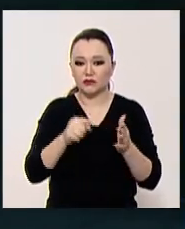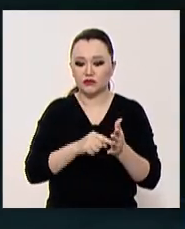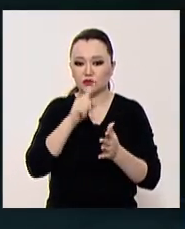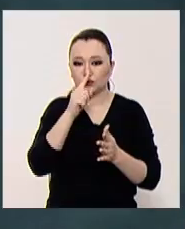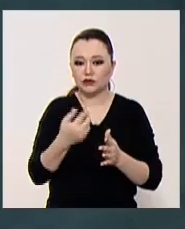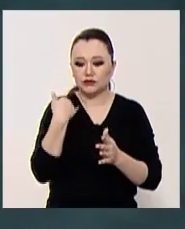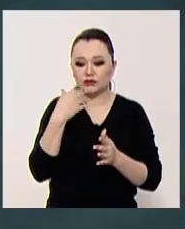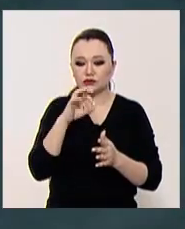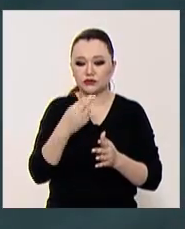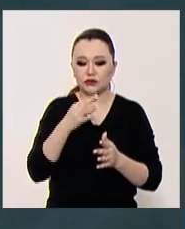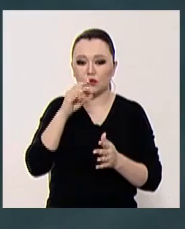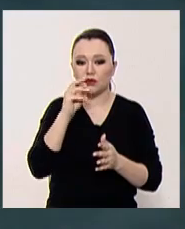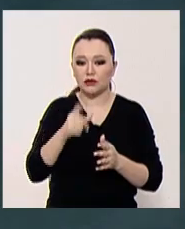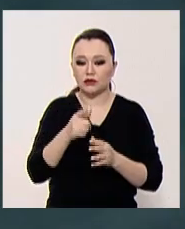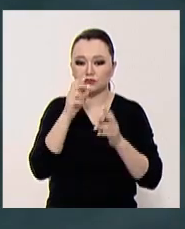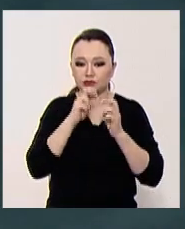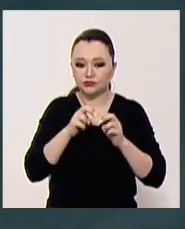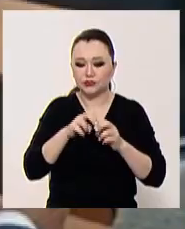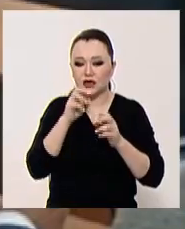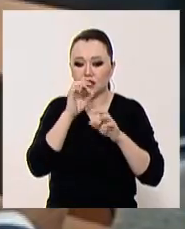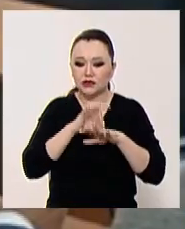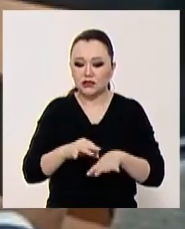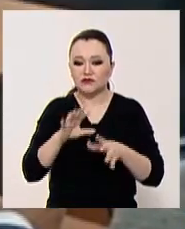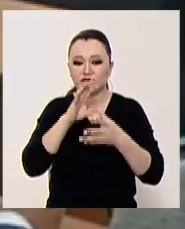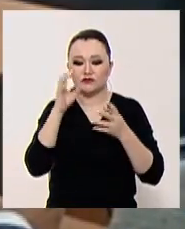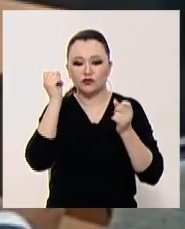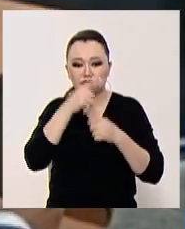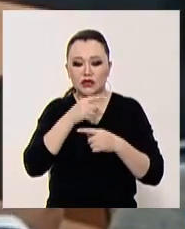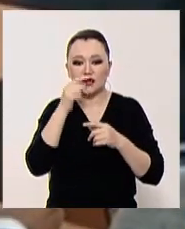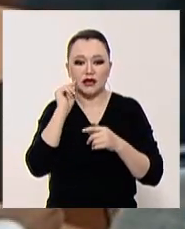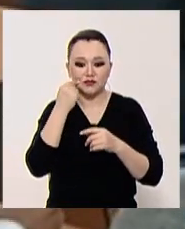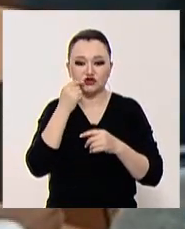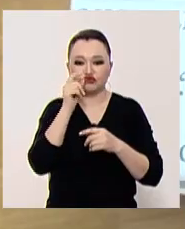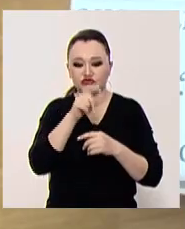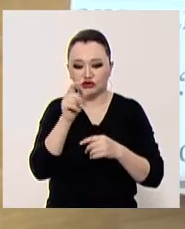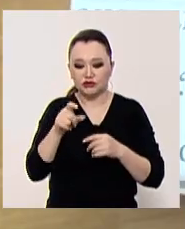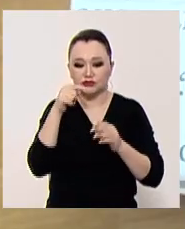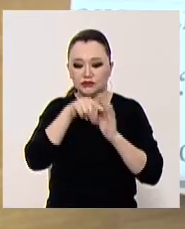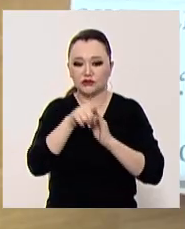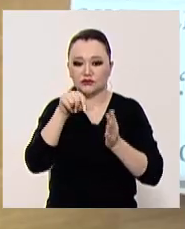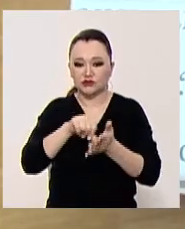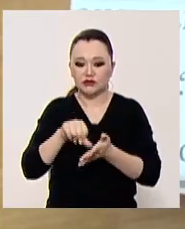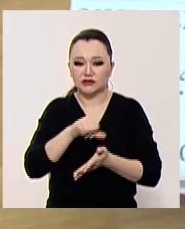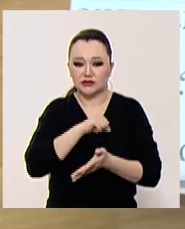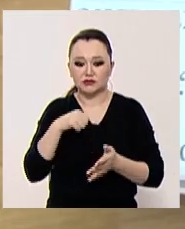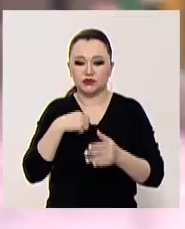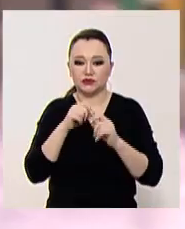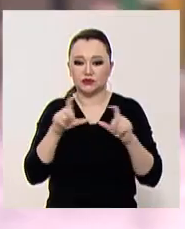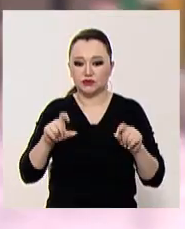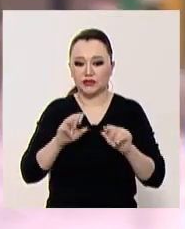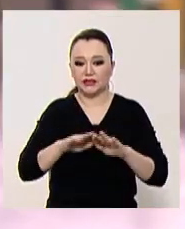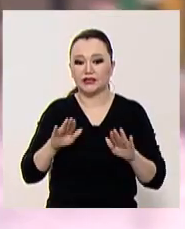назад задали социологи. Проведя подробный анализ, выяснили, что обидчиками в сети зачастую выступают сами школьники.